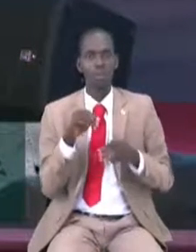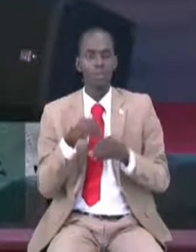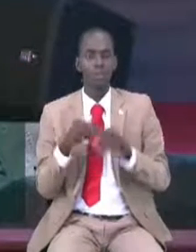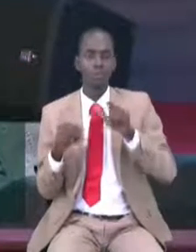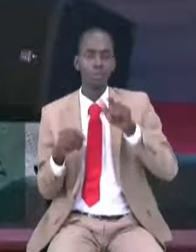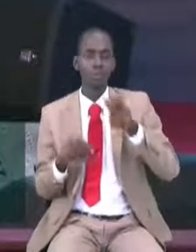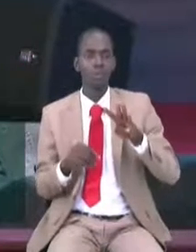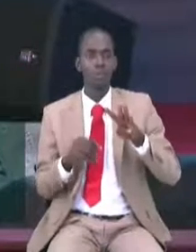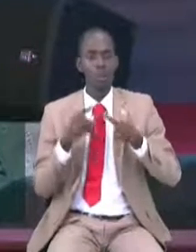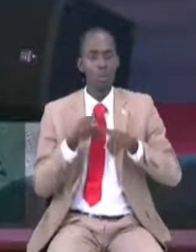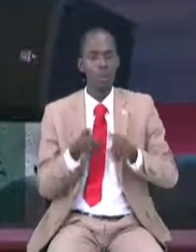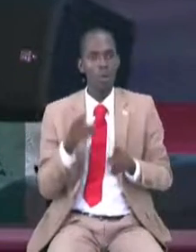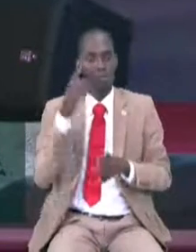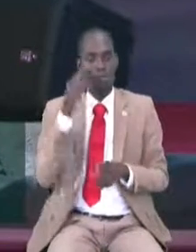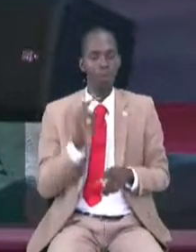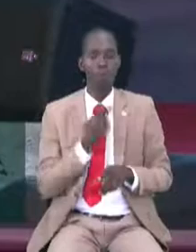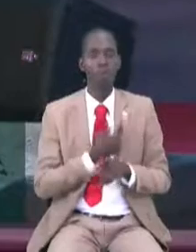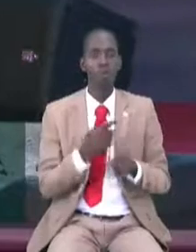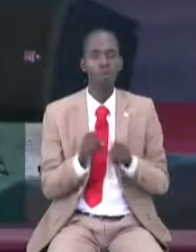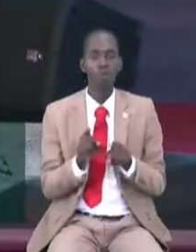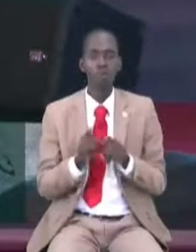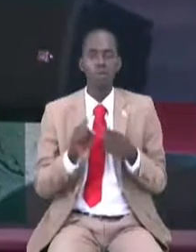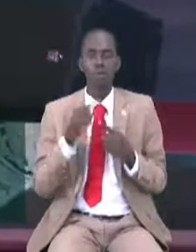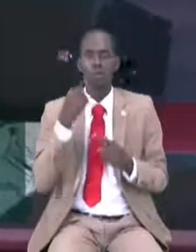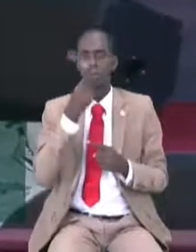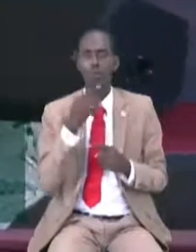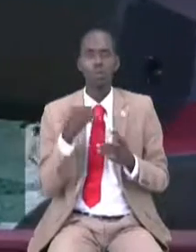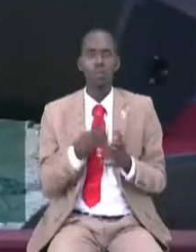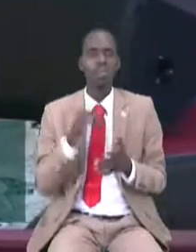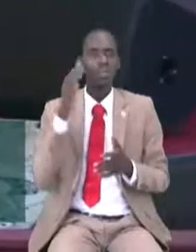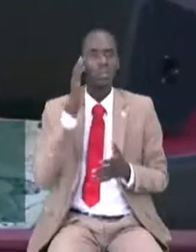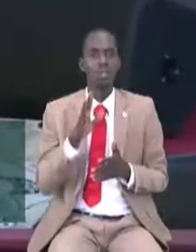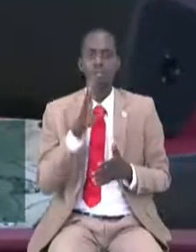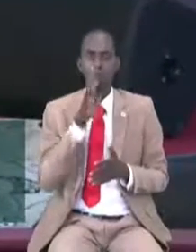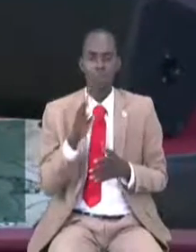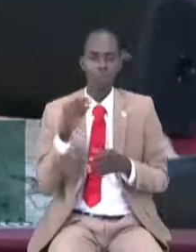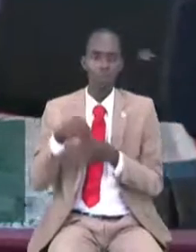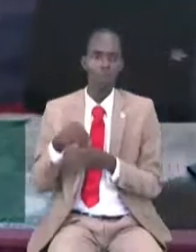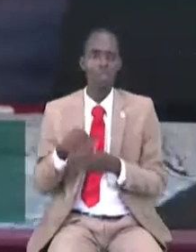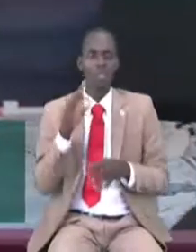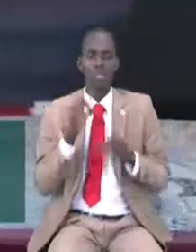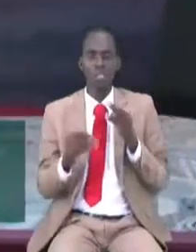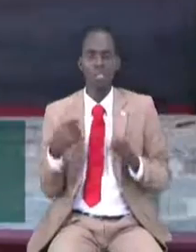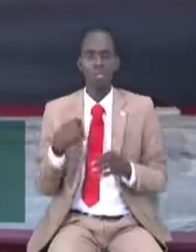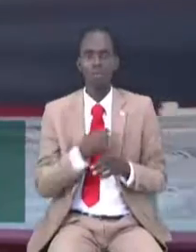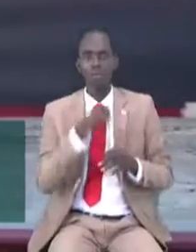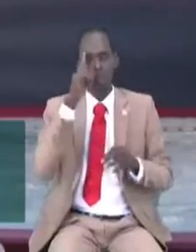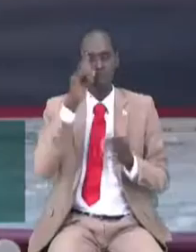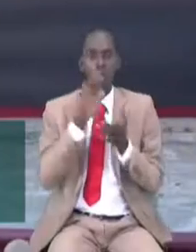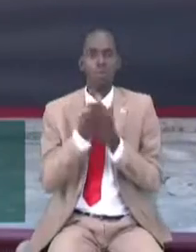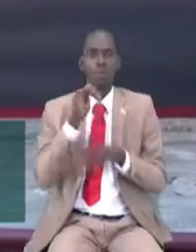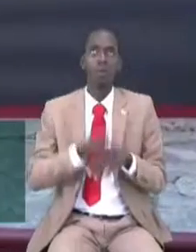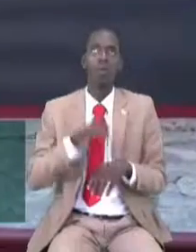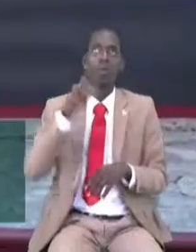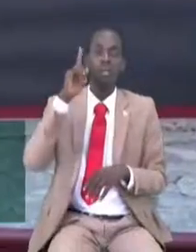à qui cela sera imputé, à nous qui croyons en lui qui a ressuscité des morts,